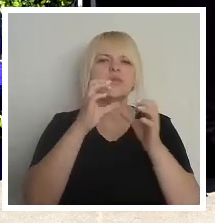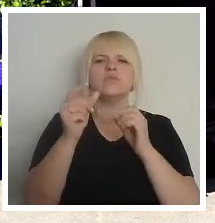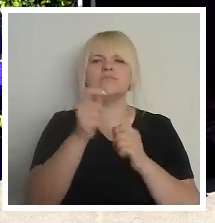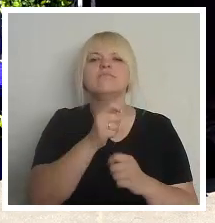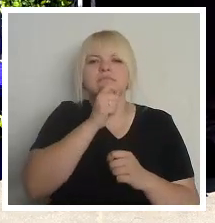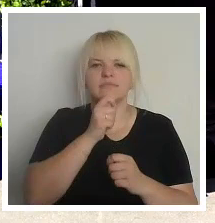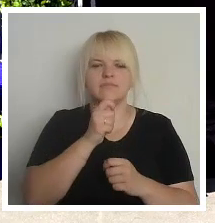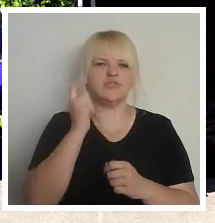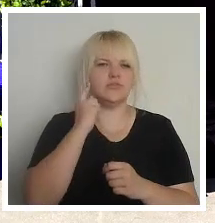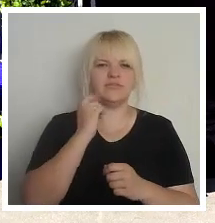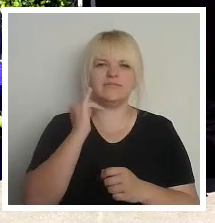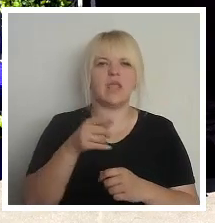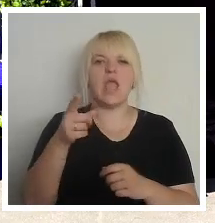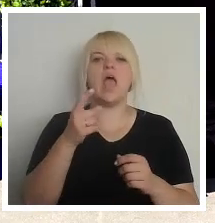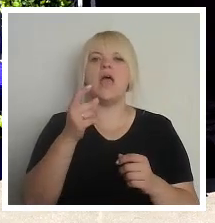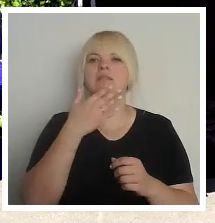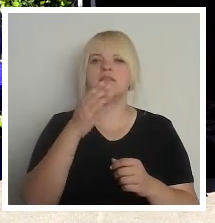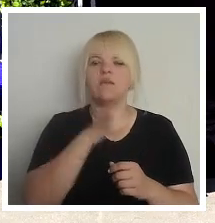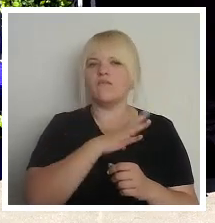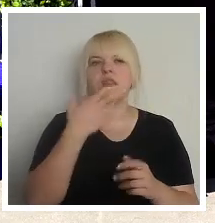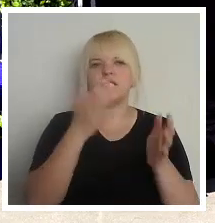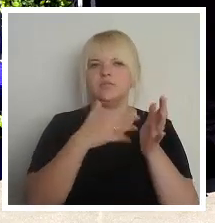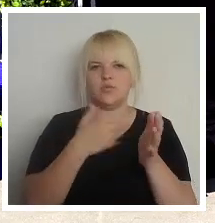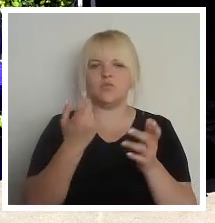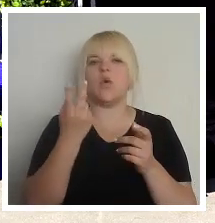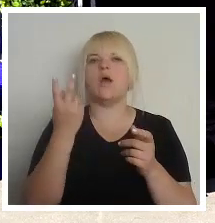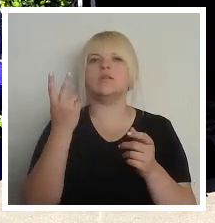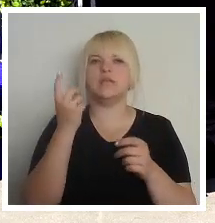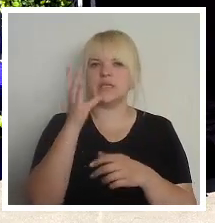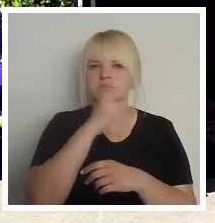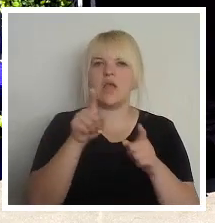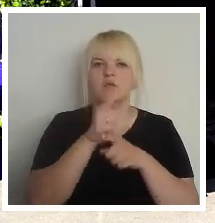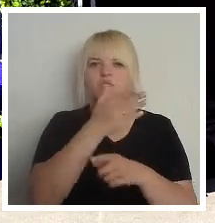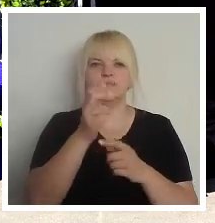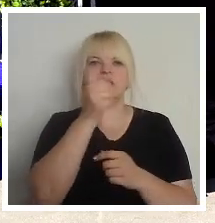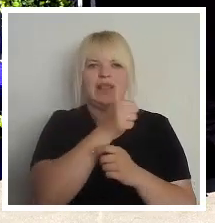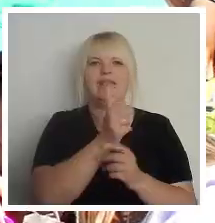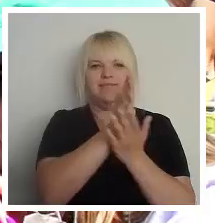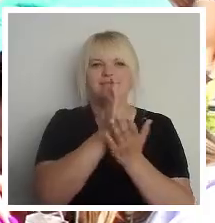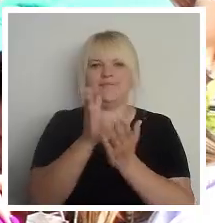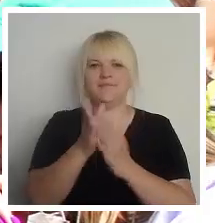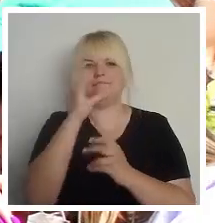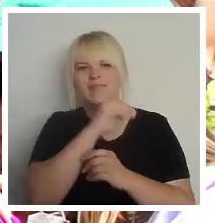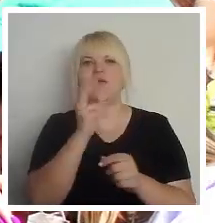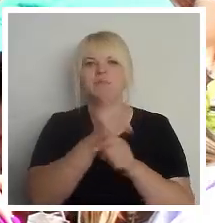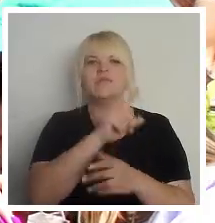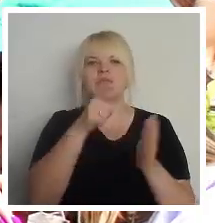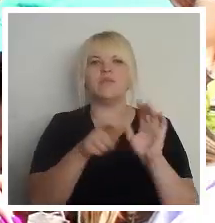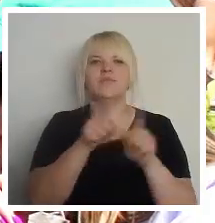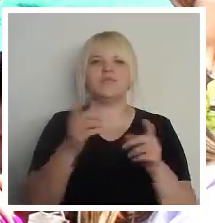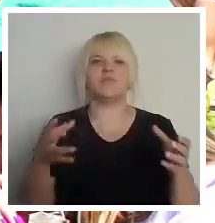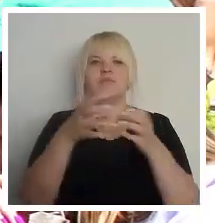Jā, nevarēju neizmantot izdevību. Protams, jautājums, ko varētu uzdot katru no jums individuāli, bet tā kā jūs esat, nu, visi vienkopis, tad, manuprāt, ir lieliski